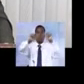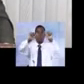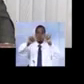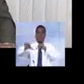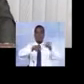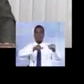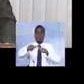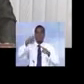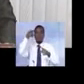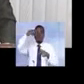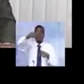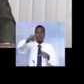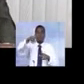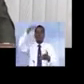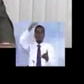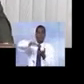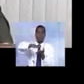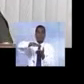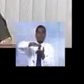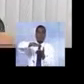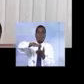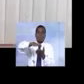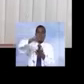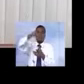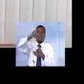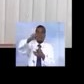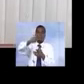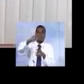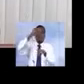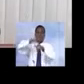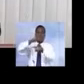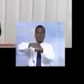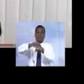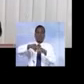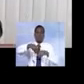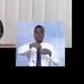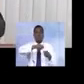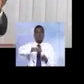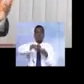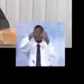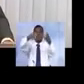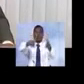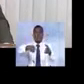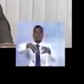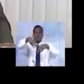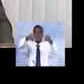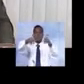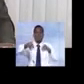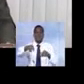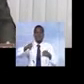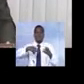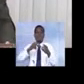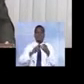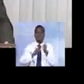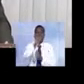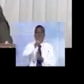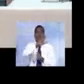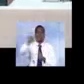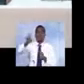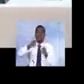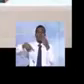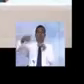faits pour réduire les délais de passation des marchés. Nous étions à plus de 300 jours, si vous en